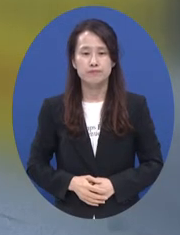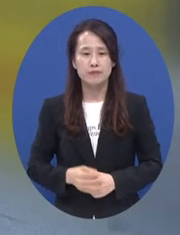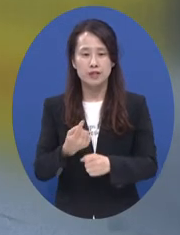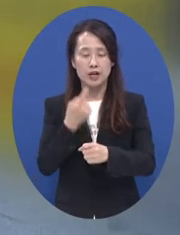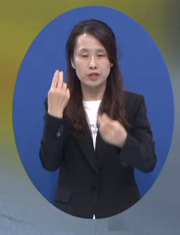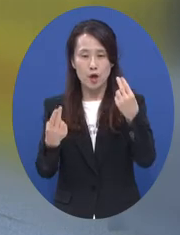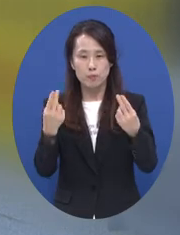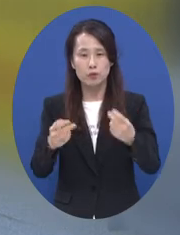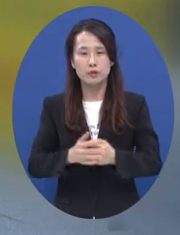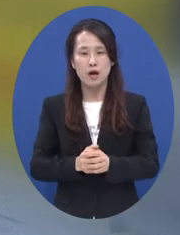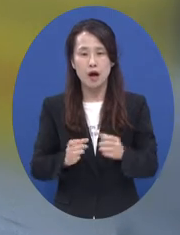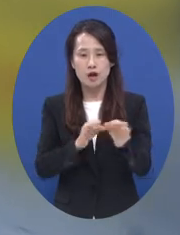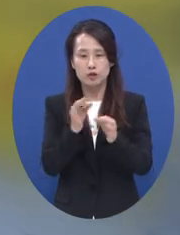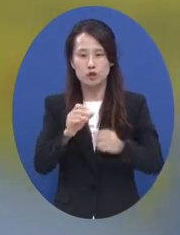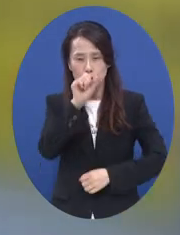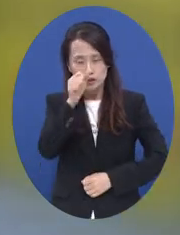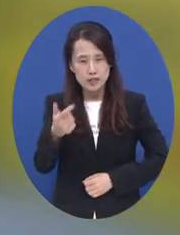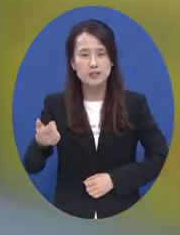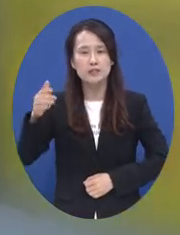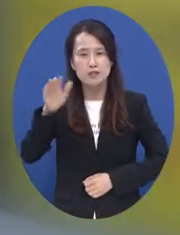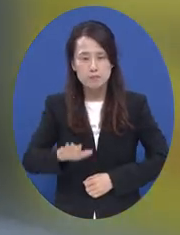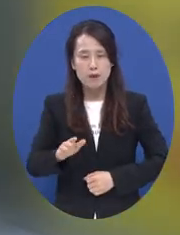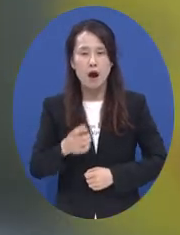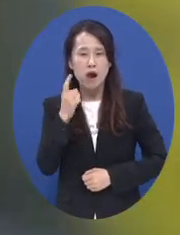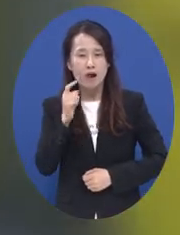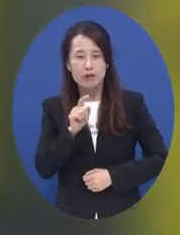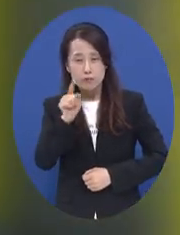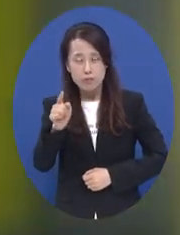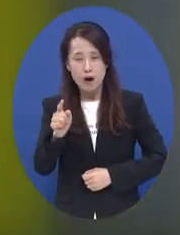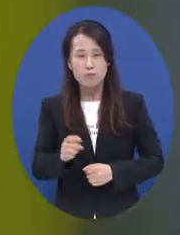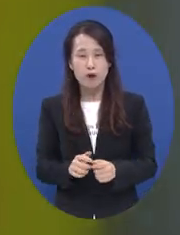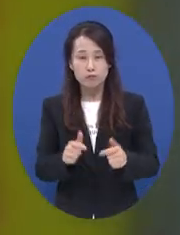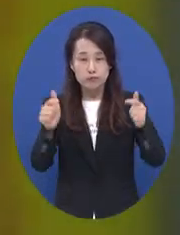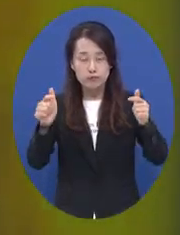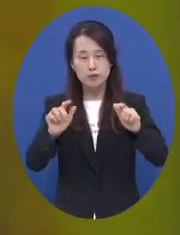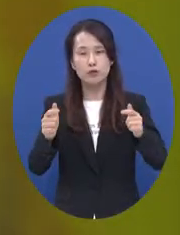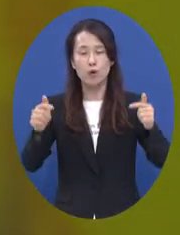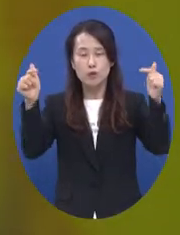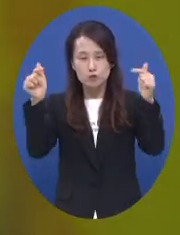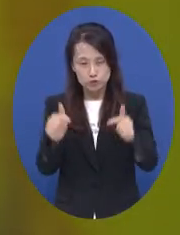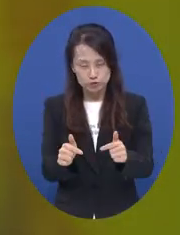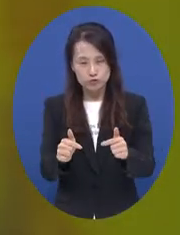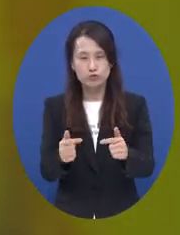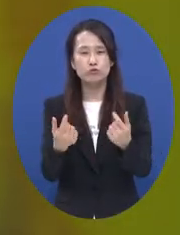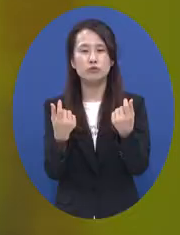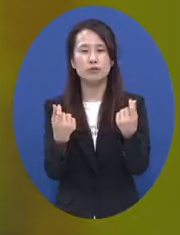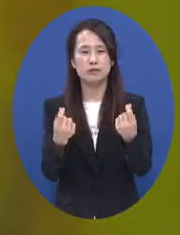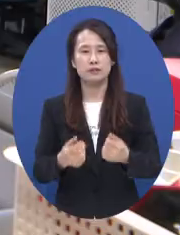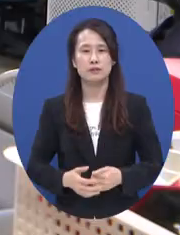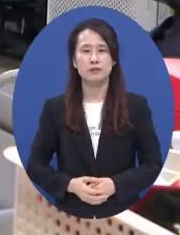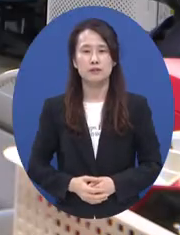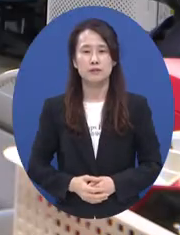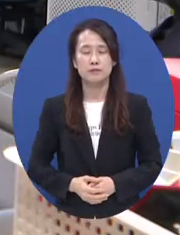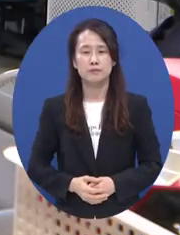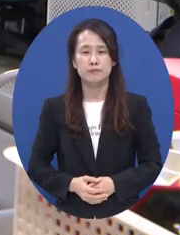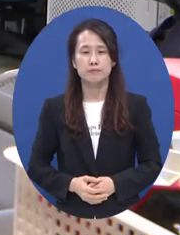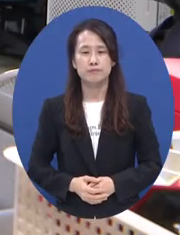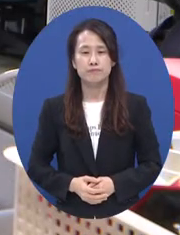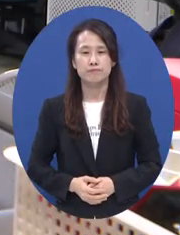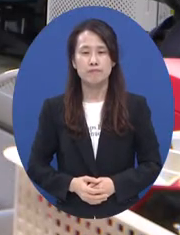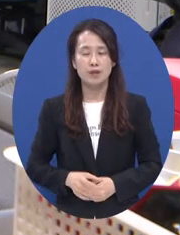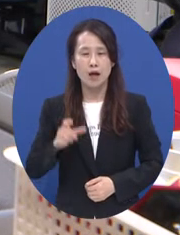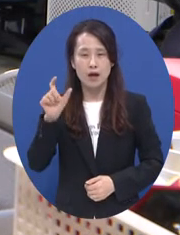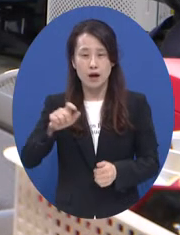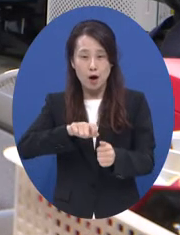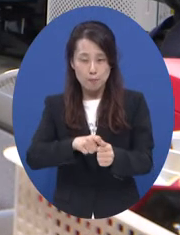지난해보다 부동산 경기는 안좋지만 불황일 때 허위매물이 흑설 부린다는 석을 감안하면 상당히 줄어든 셈입니다 돈은